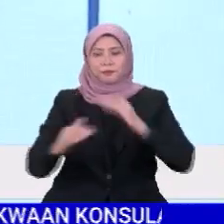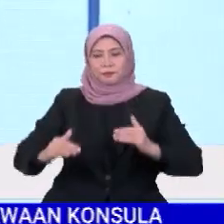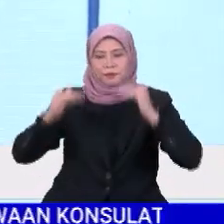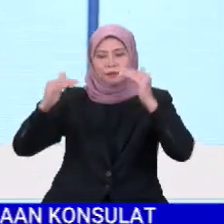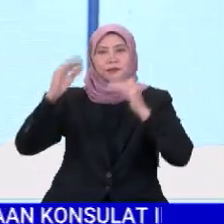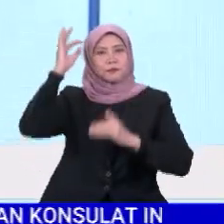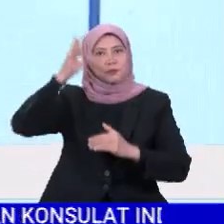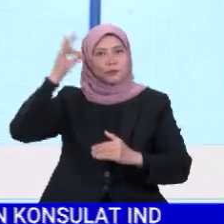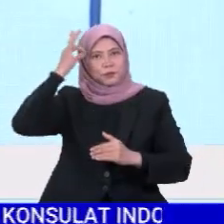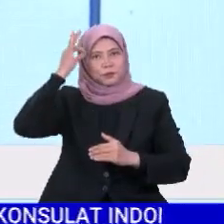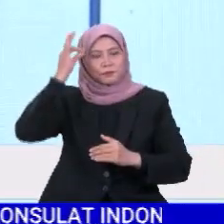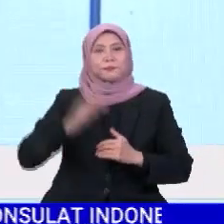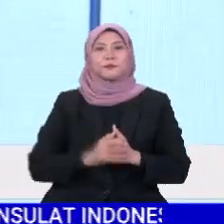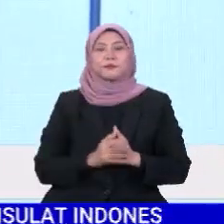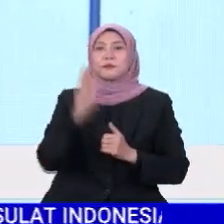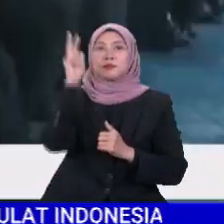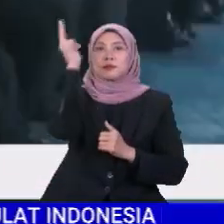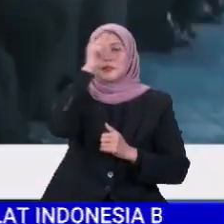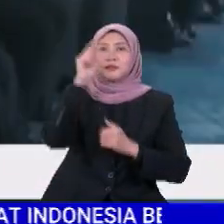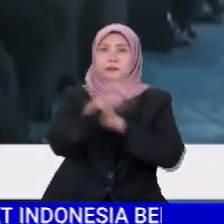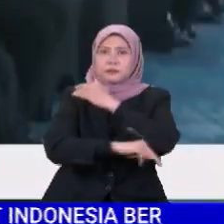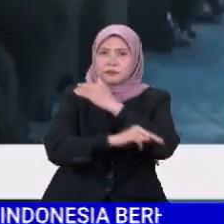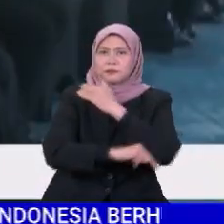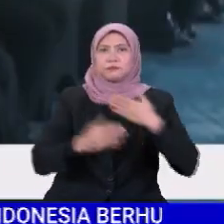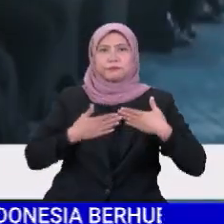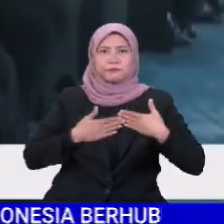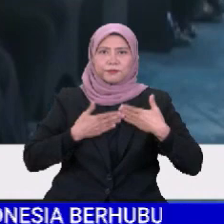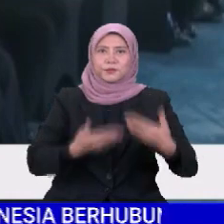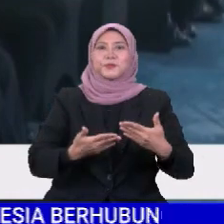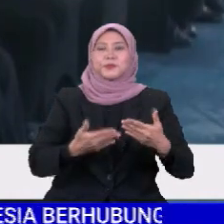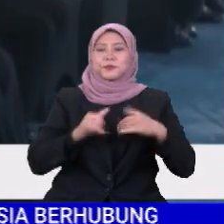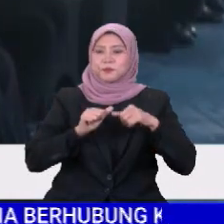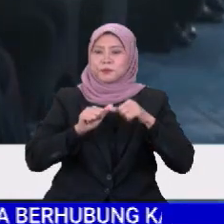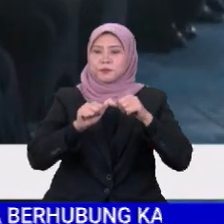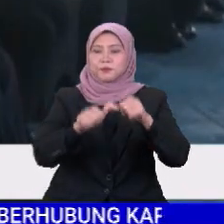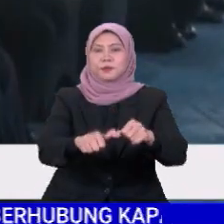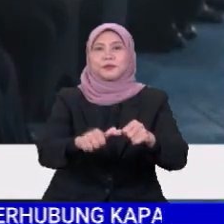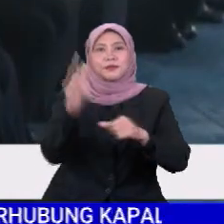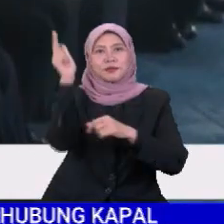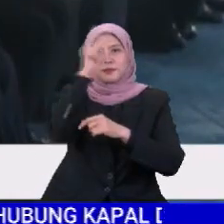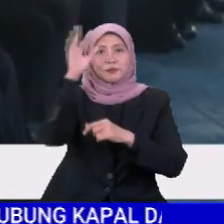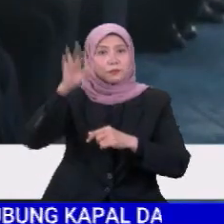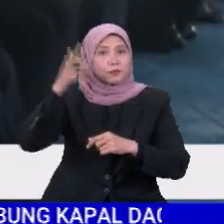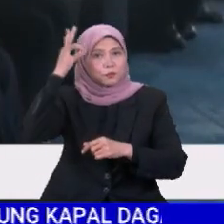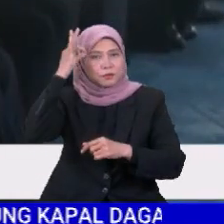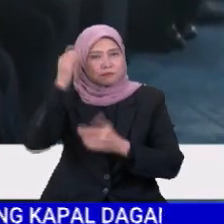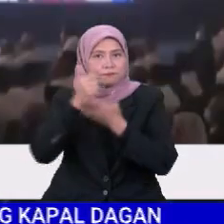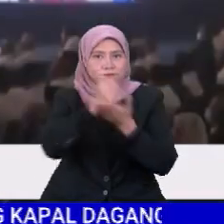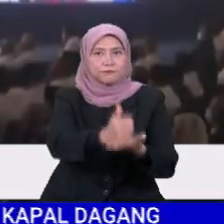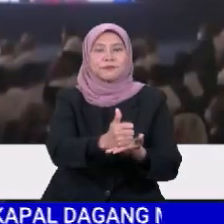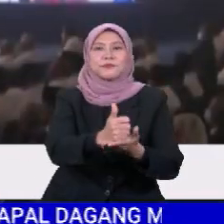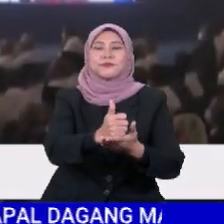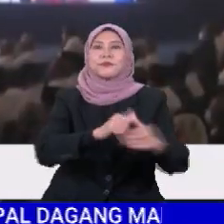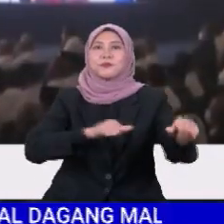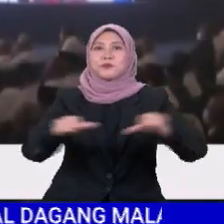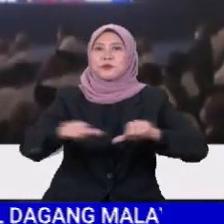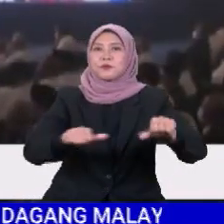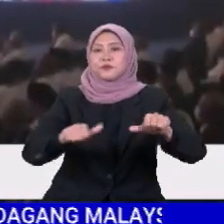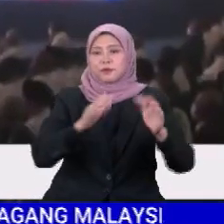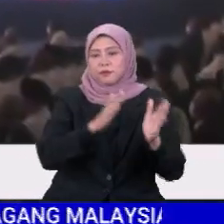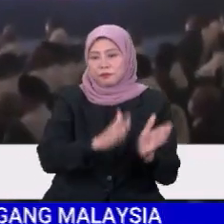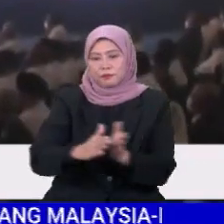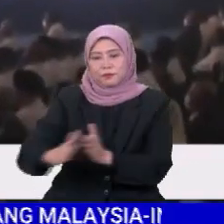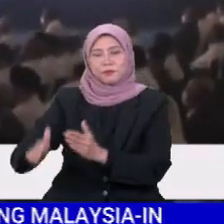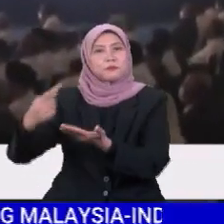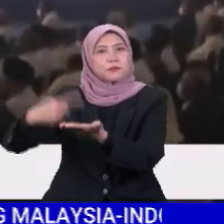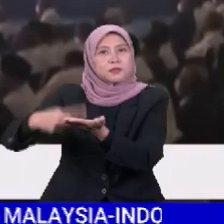persekutuan. Menurutnya lagi, kerajaan negeri amat menghargai komitmen yang berterusan kerajaan persekutuan dalam menggerakkan dan menyusul